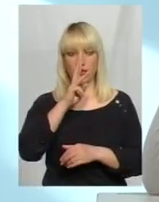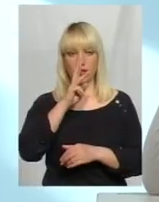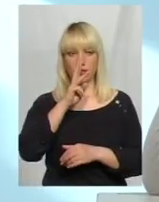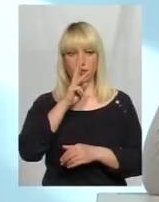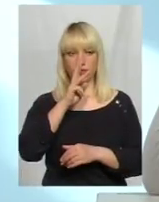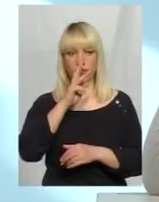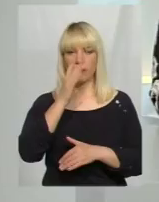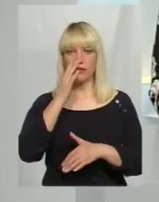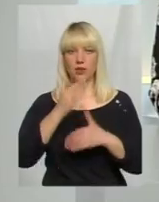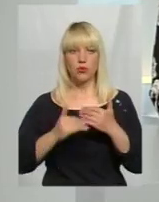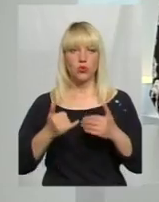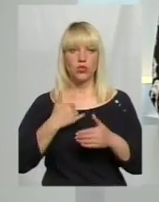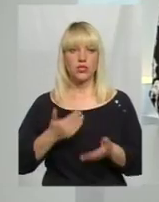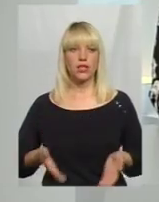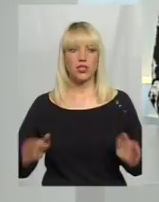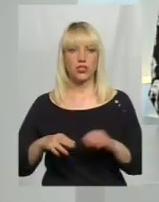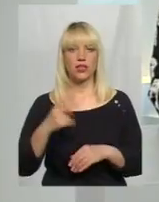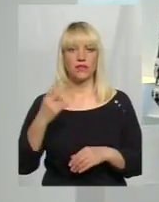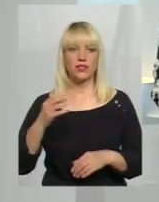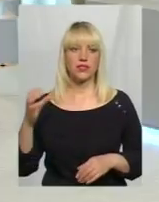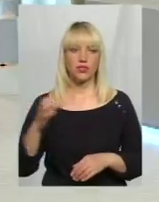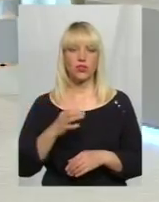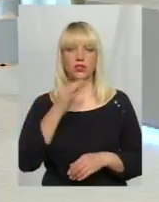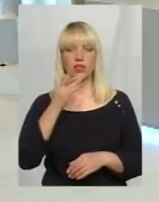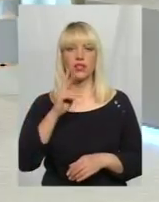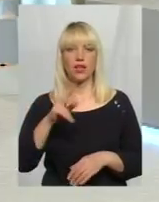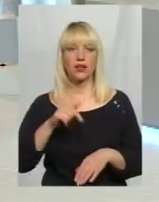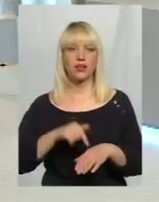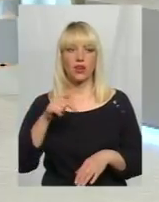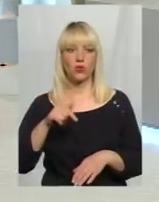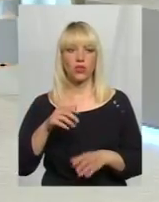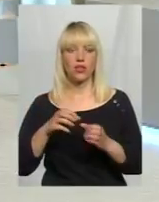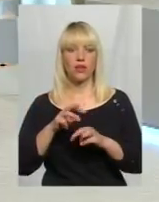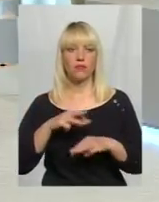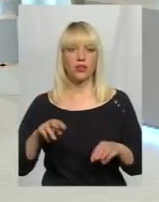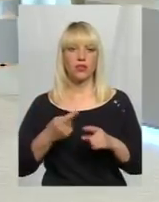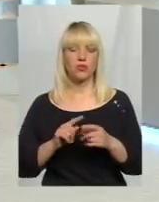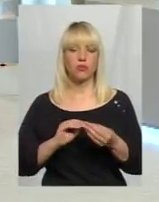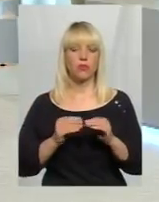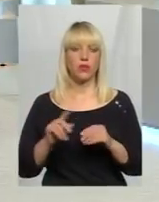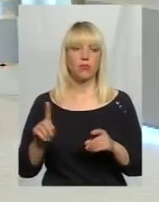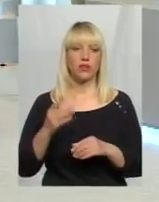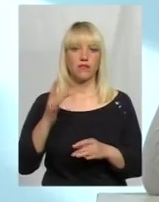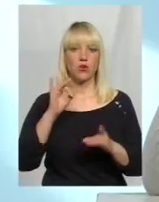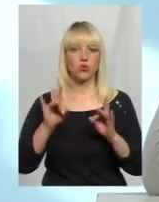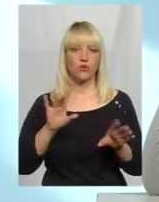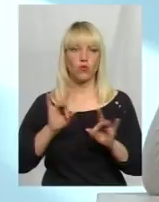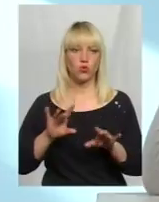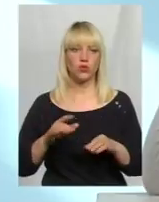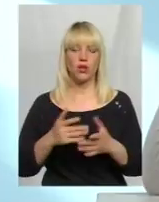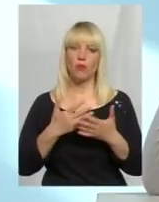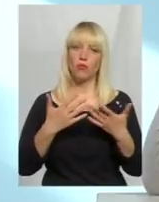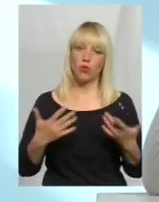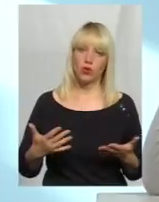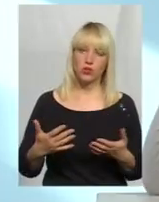платня бюджету. У нас вже залишається буквально 20 секунд. Скажіть, як реагують в Кабміні на оті проблеми, які ви озвучуєте? Ви знаєте,